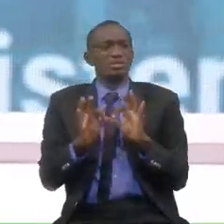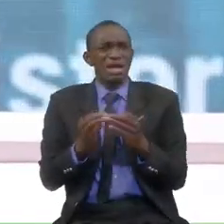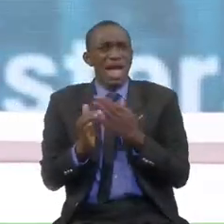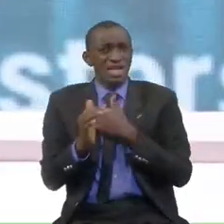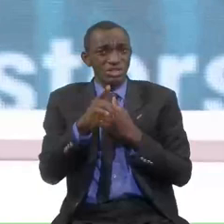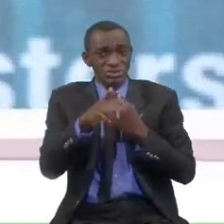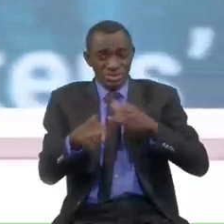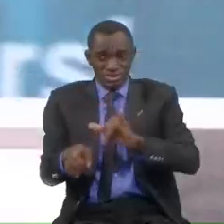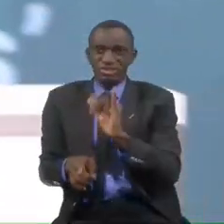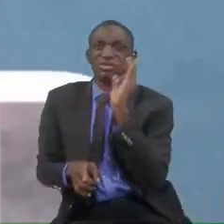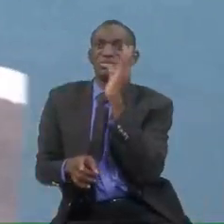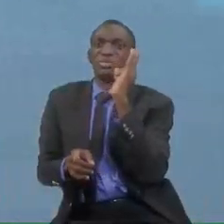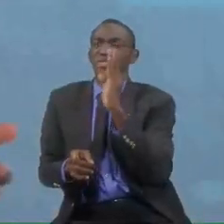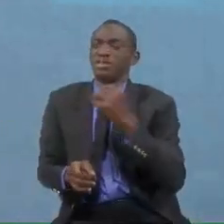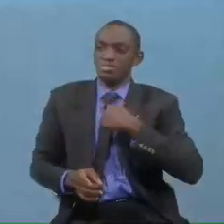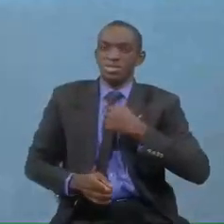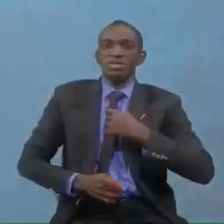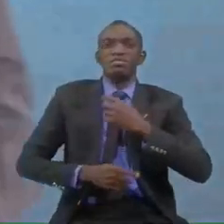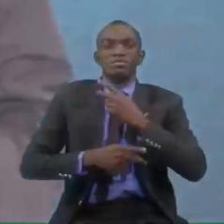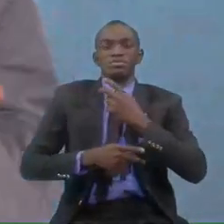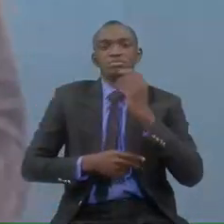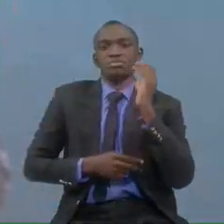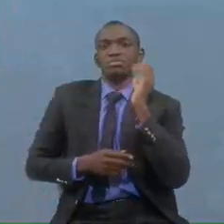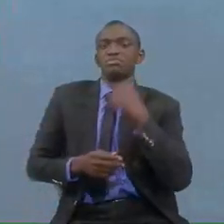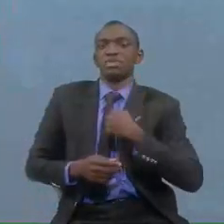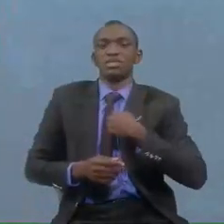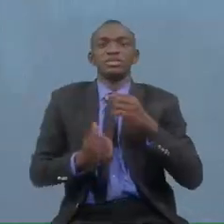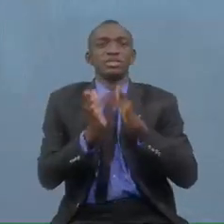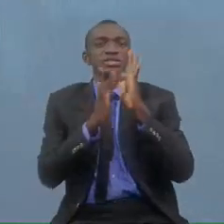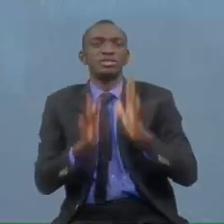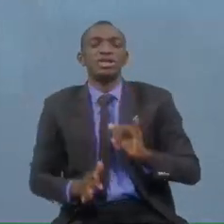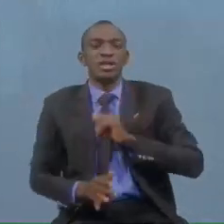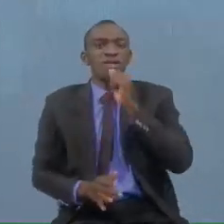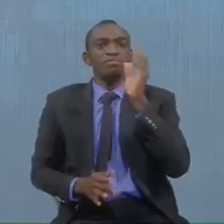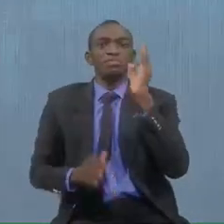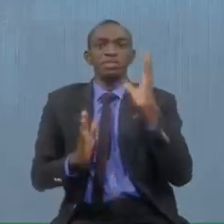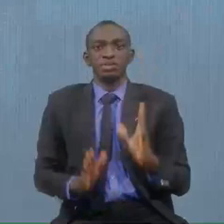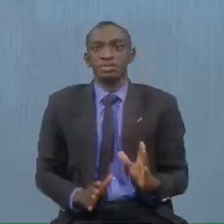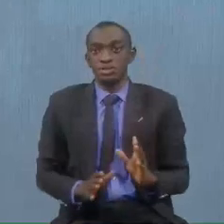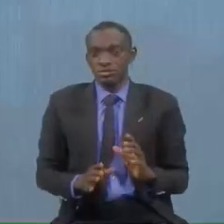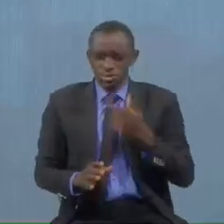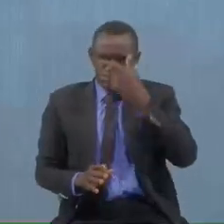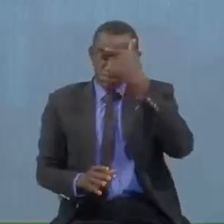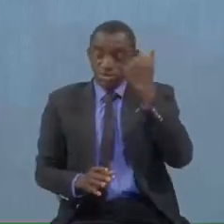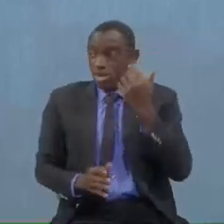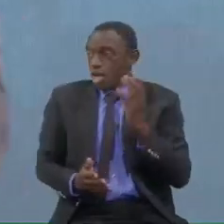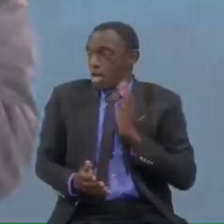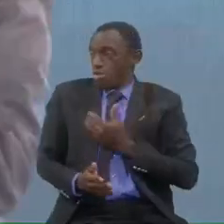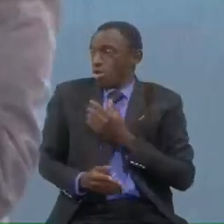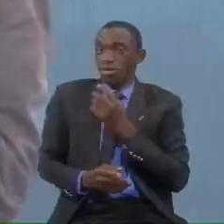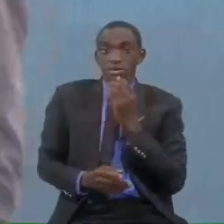dis que oui, je suis chrétien parce que nos pasteurs eux-mêmes ne peuvent